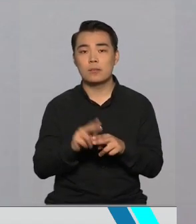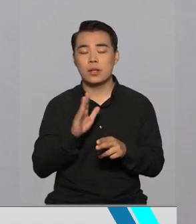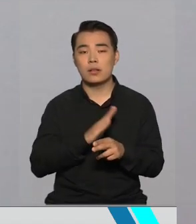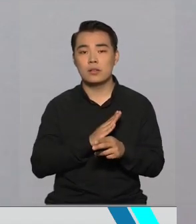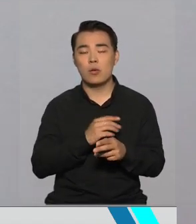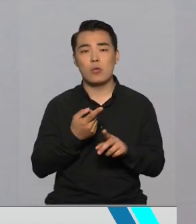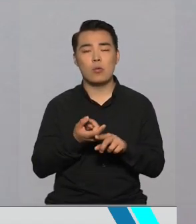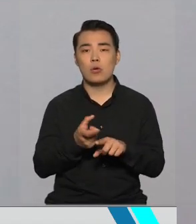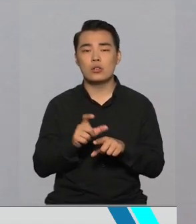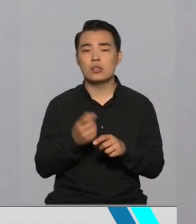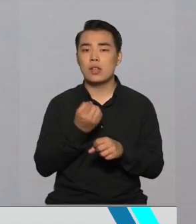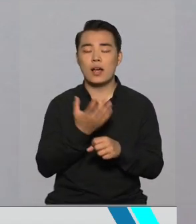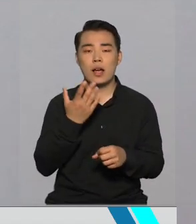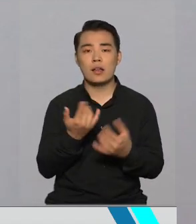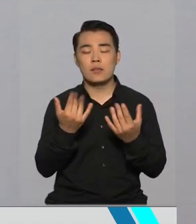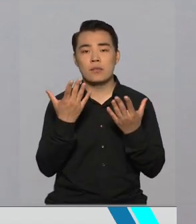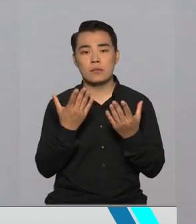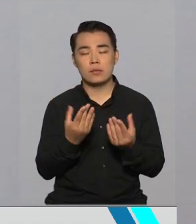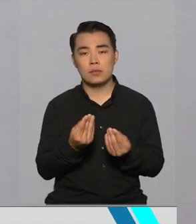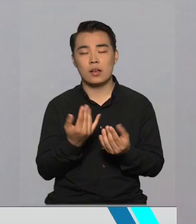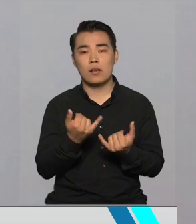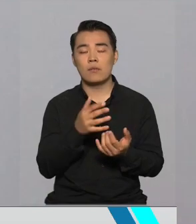является очень-очень дорогим в настоящее время.